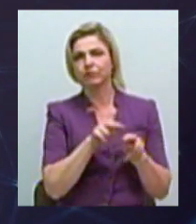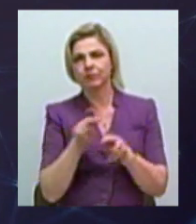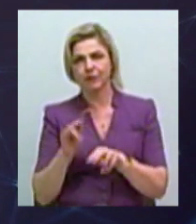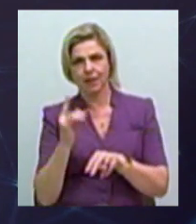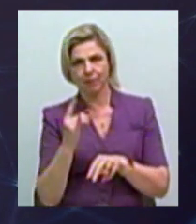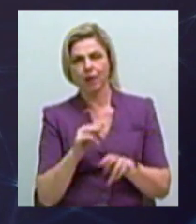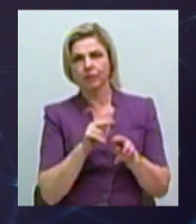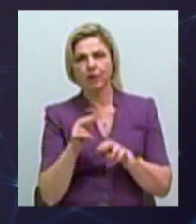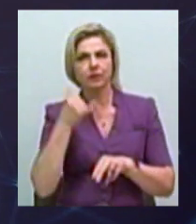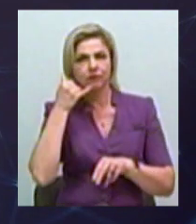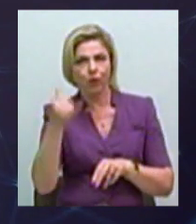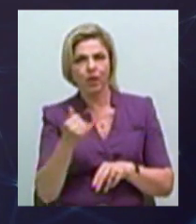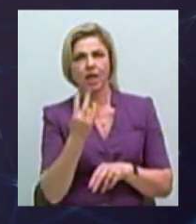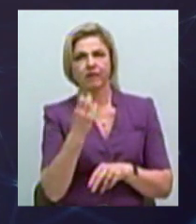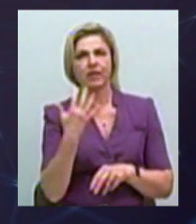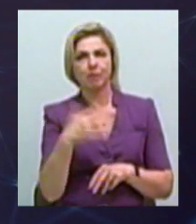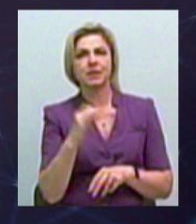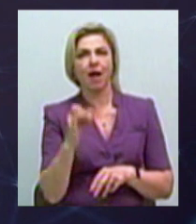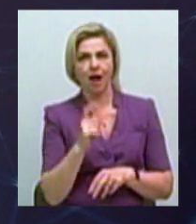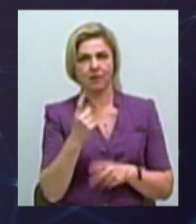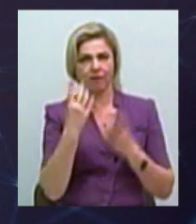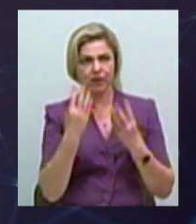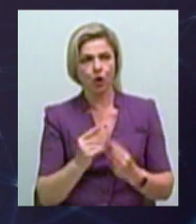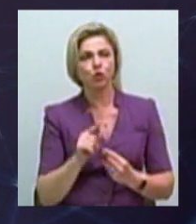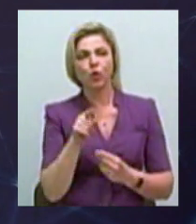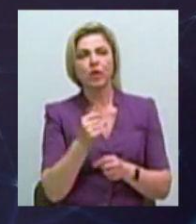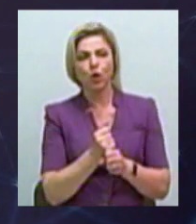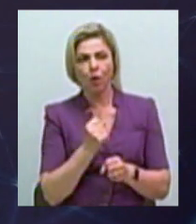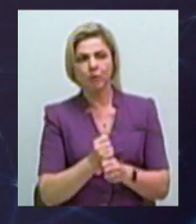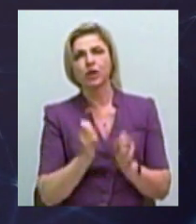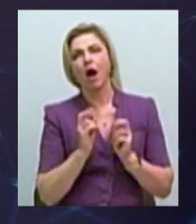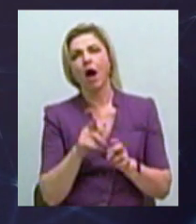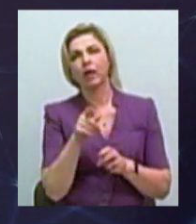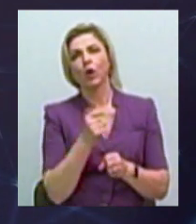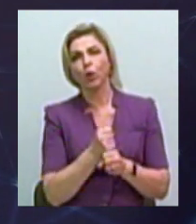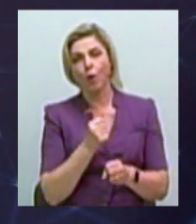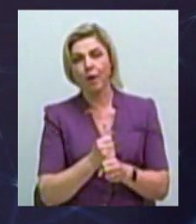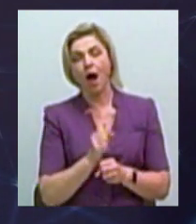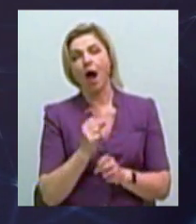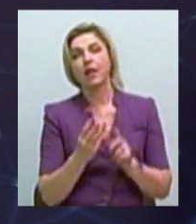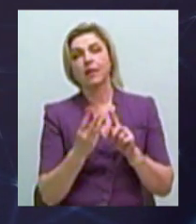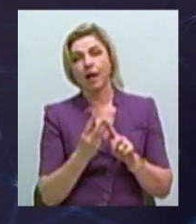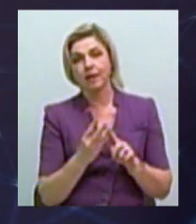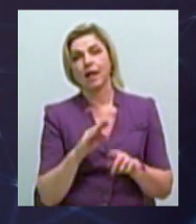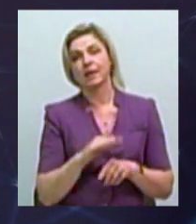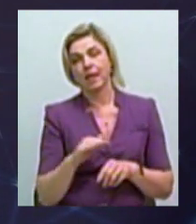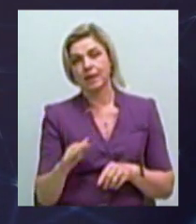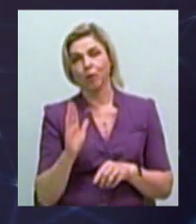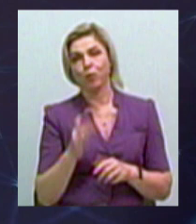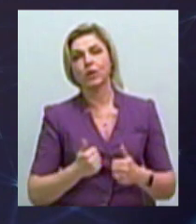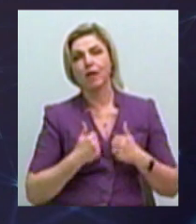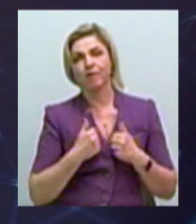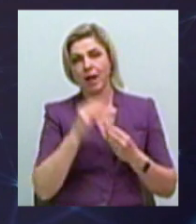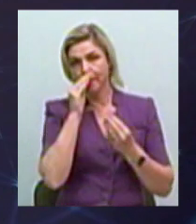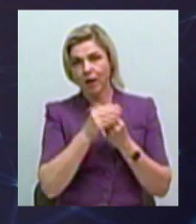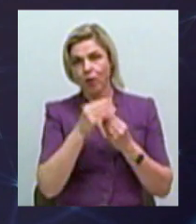або телефонувати по 250 разів на день, а що ти там робиш, а як ти там робиш. А по-третє, дитина буде намагатися